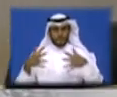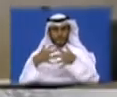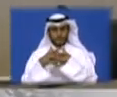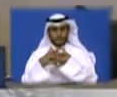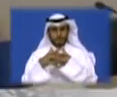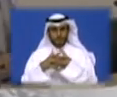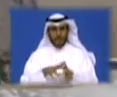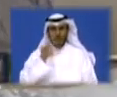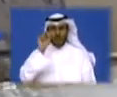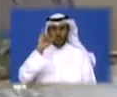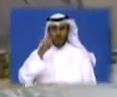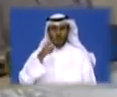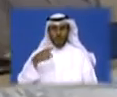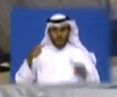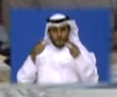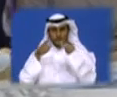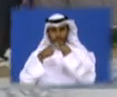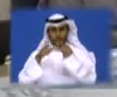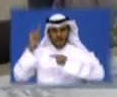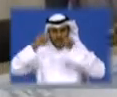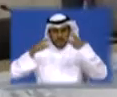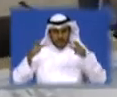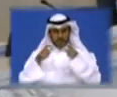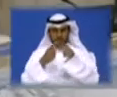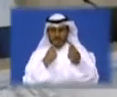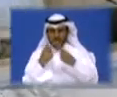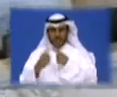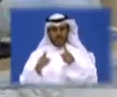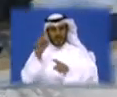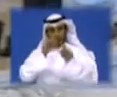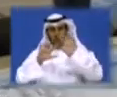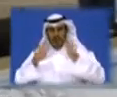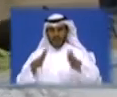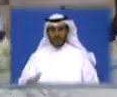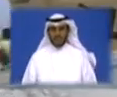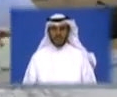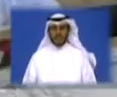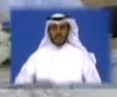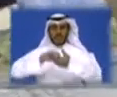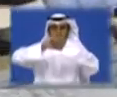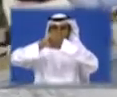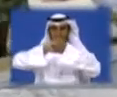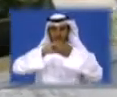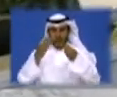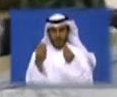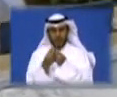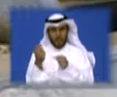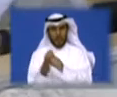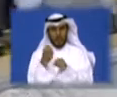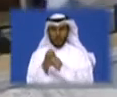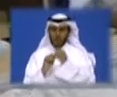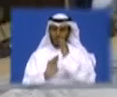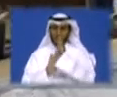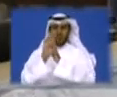جمهورية القمر المتحدة، والتي تعلقت بالعلاقات الثنائية القائمة بين البلدين الصديقين وسبل تنميتها في